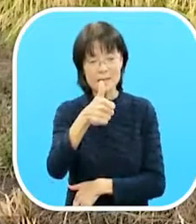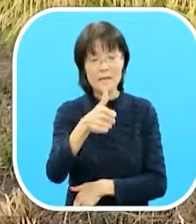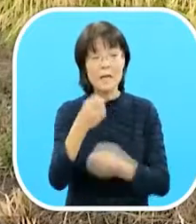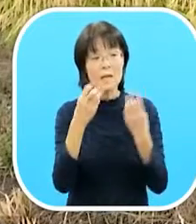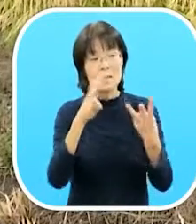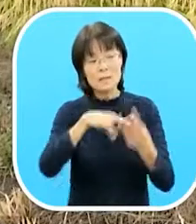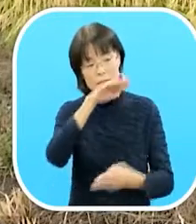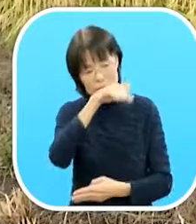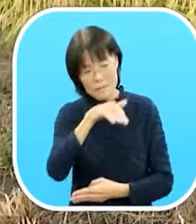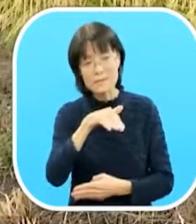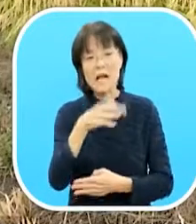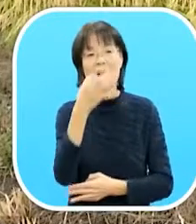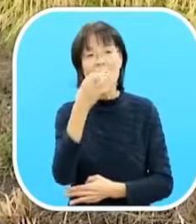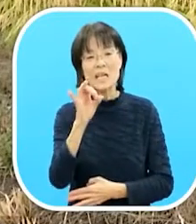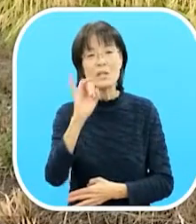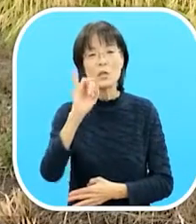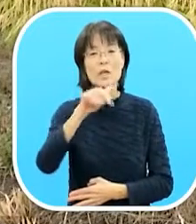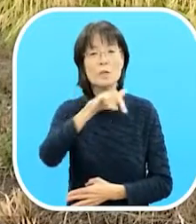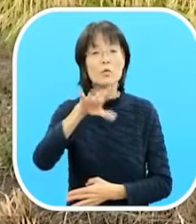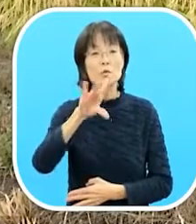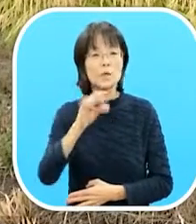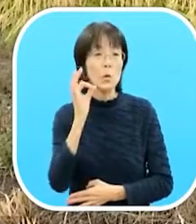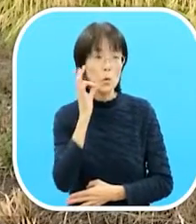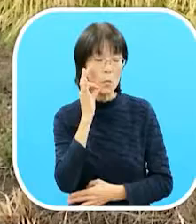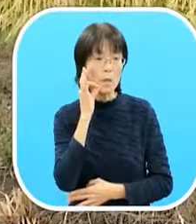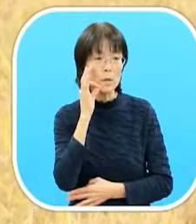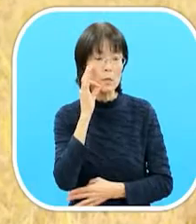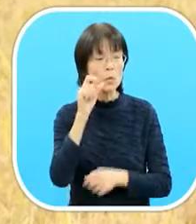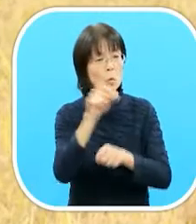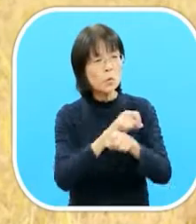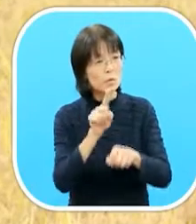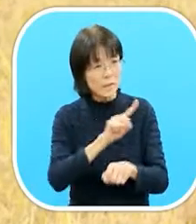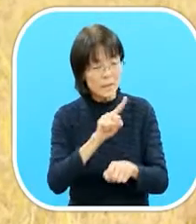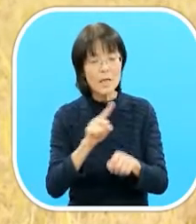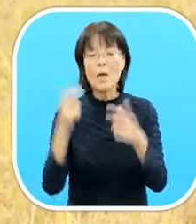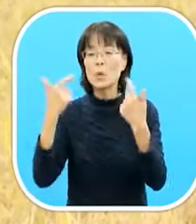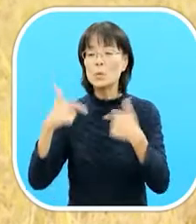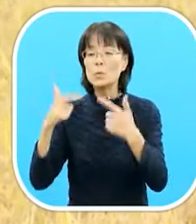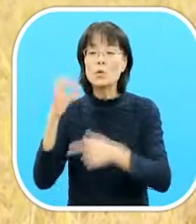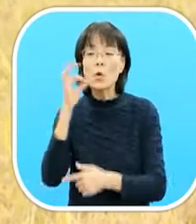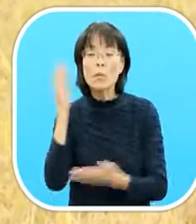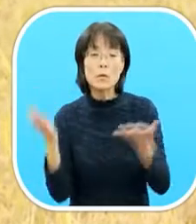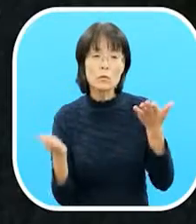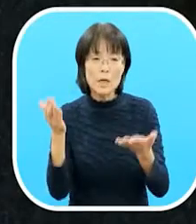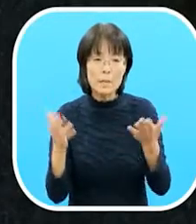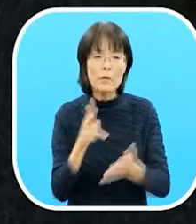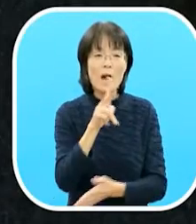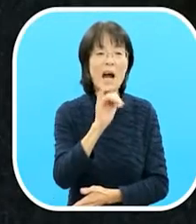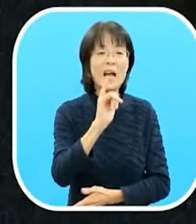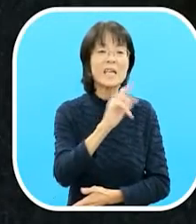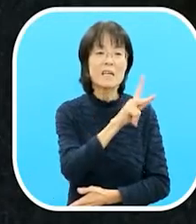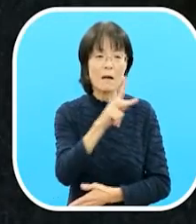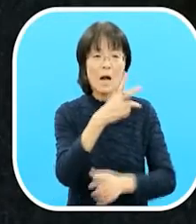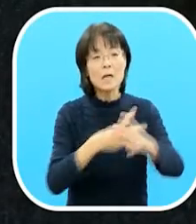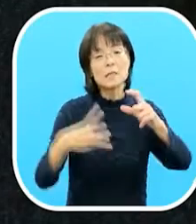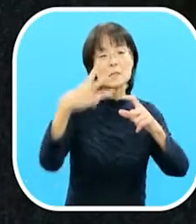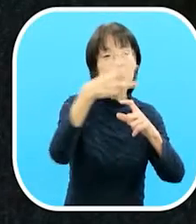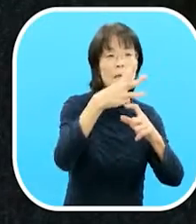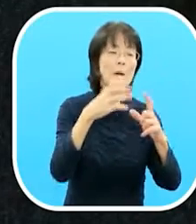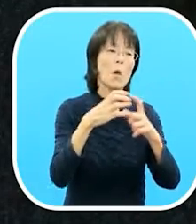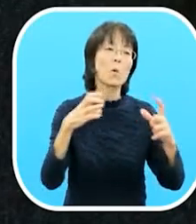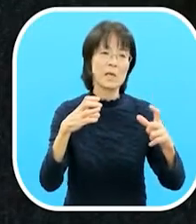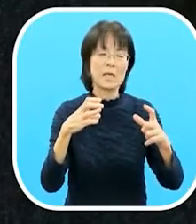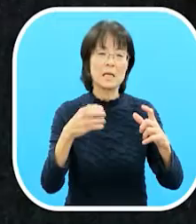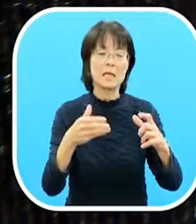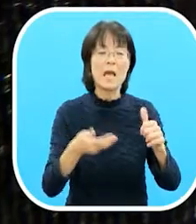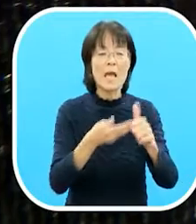ですが新田さん、 はい、 金の息吹とはどんなお米なんですか？ 通常のお米の胚芽が3倍大きい品種です、 は